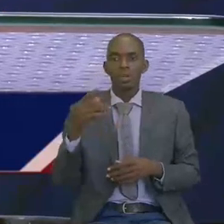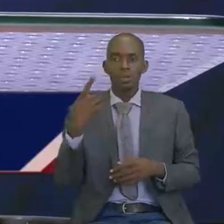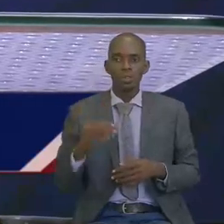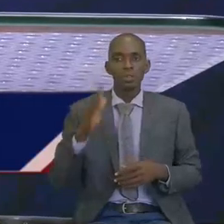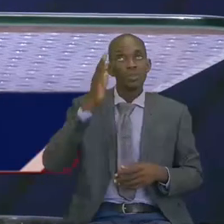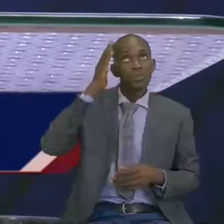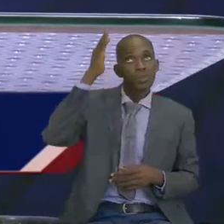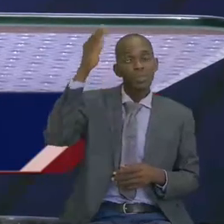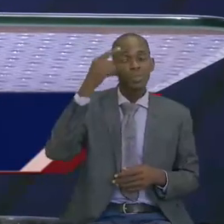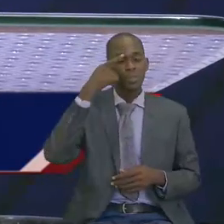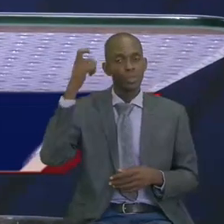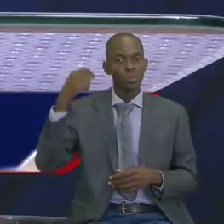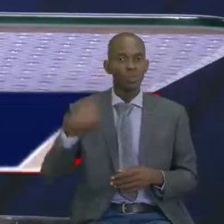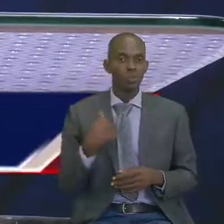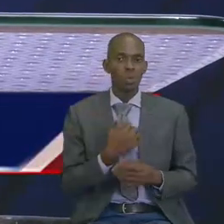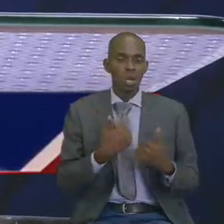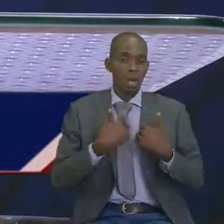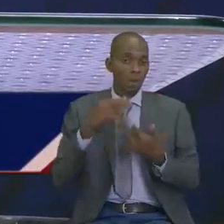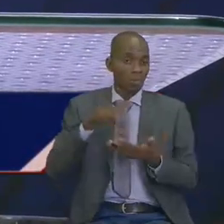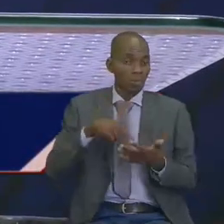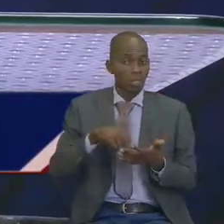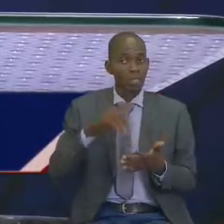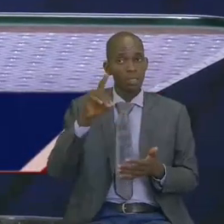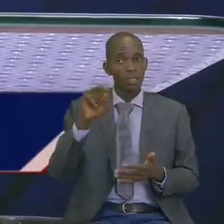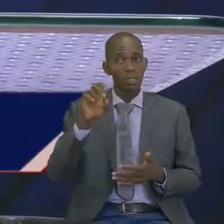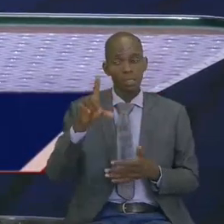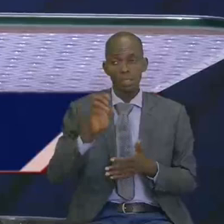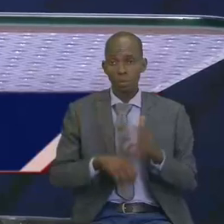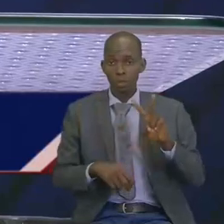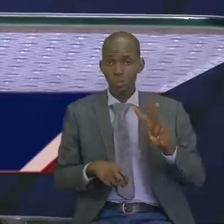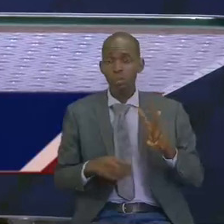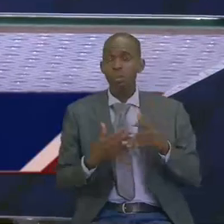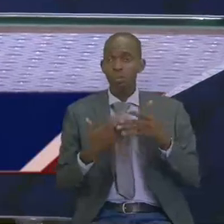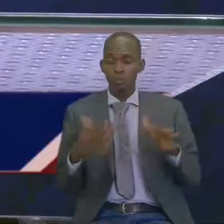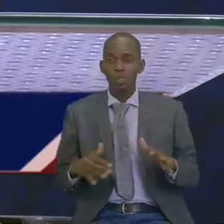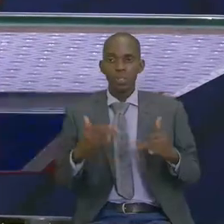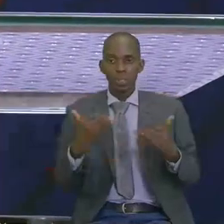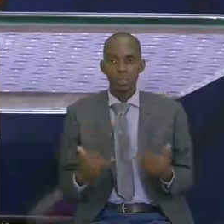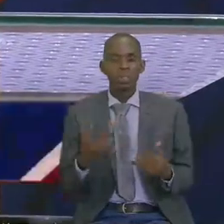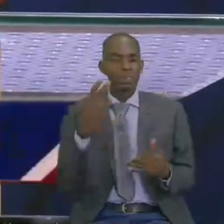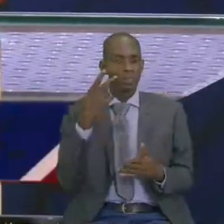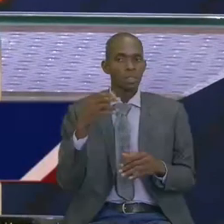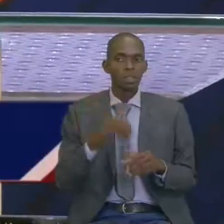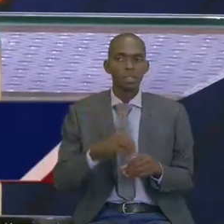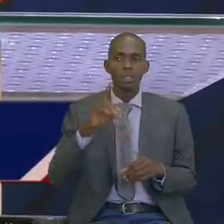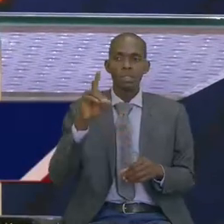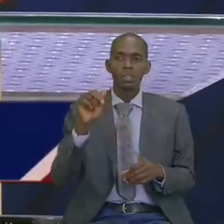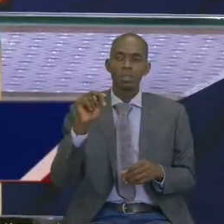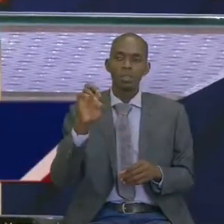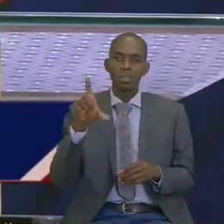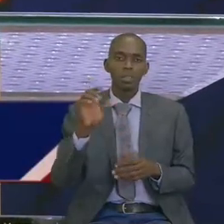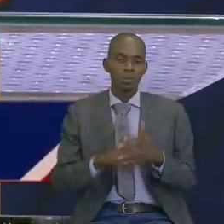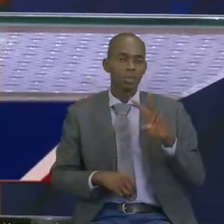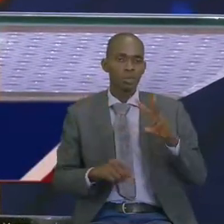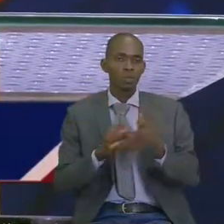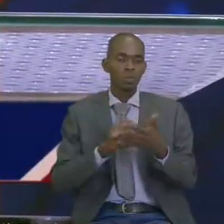eschatologique du prophète. On a le Daniel 2. Daniel 2, verset 28.